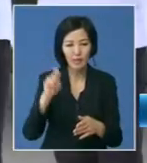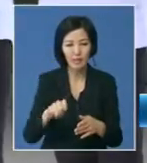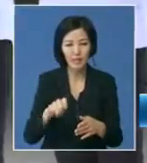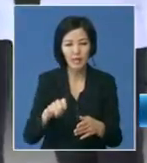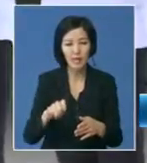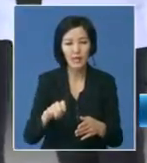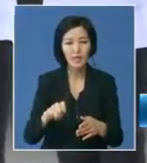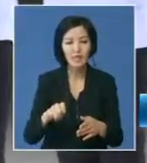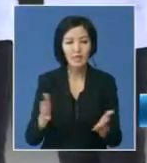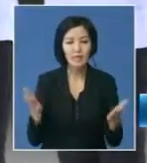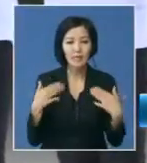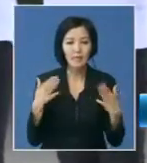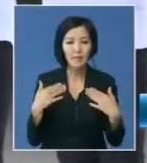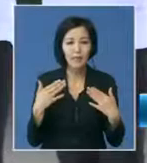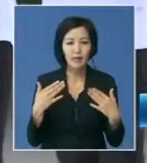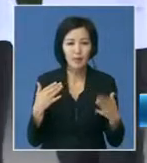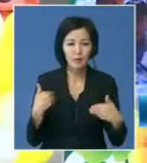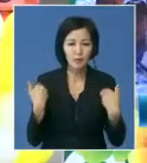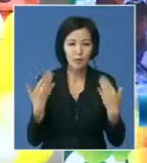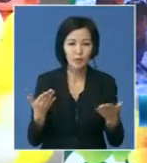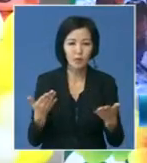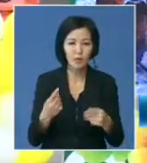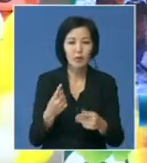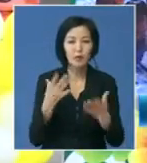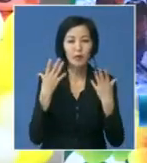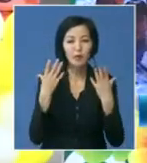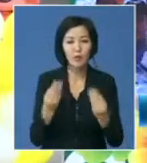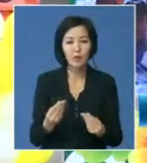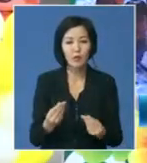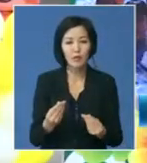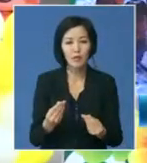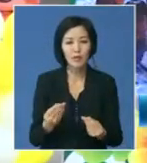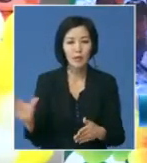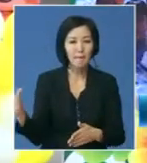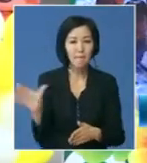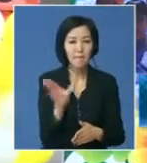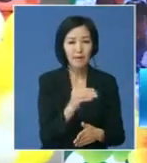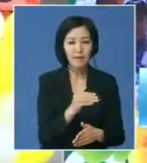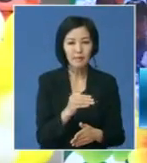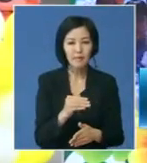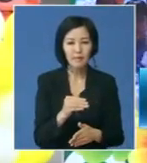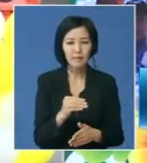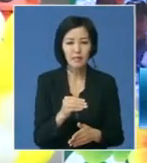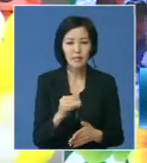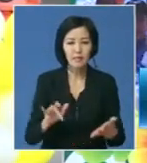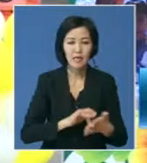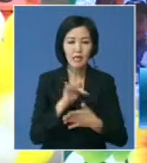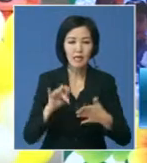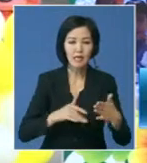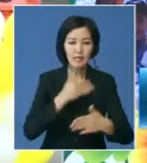ерекше демалыс күтіп отырғанын жеткізді. Бір күнде біздің барлық қала